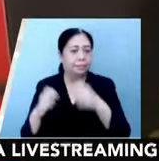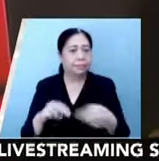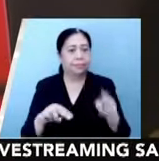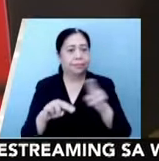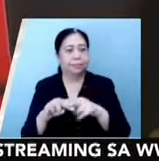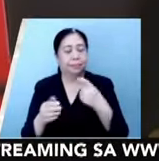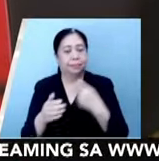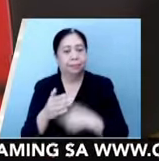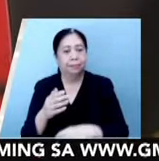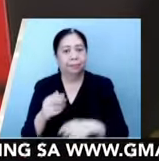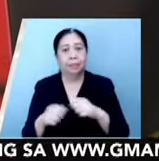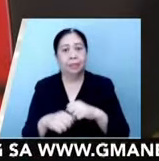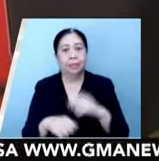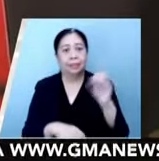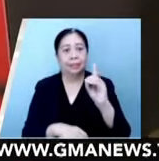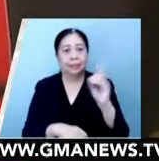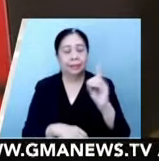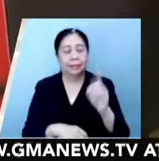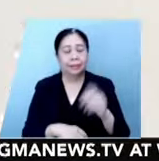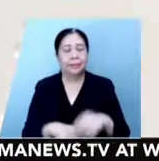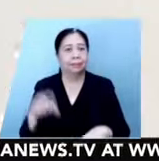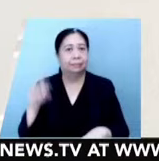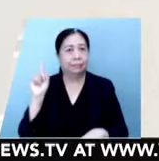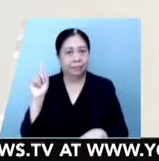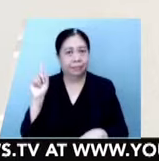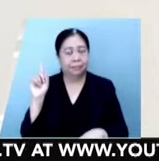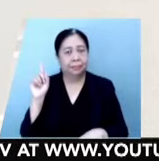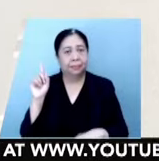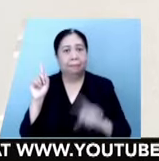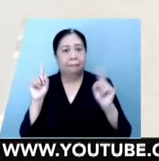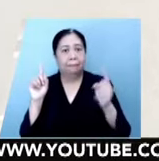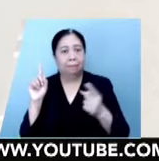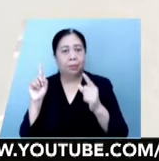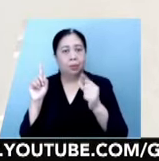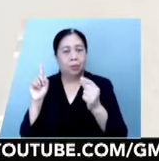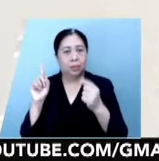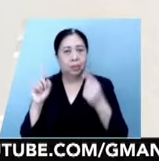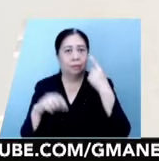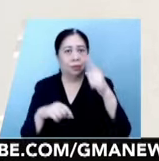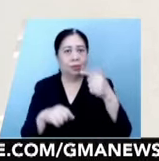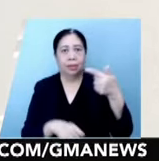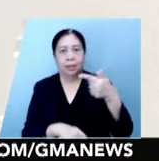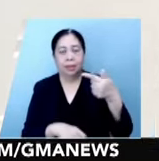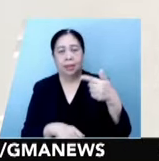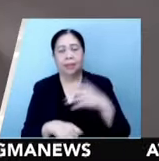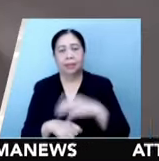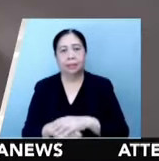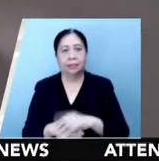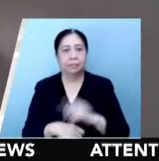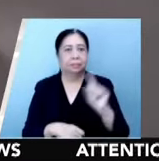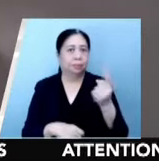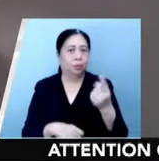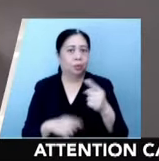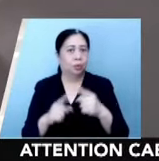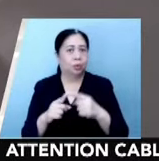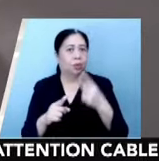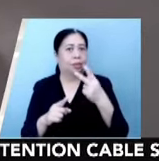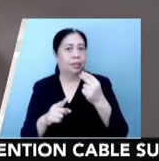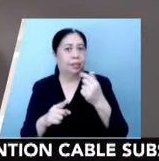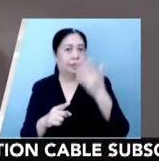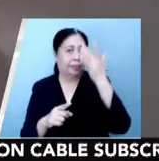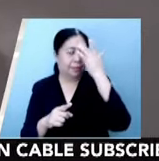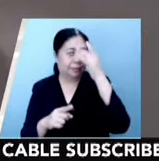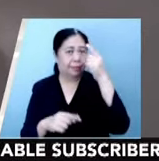kada litro ng diesel. Hanggang piso at 20 sentimo naman sa gasolina. At hanggang piso at 30 sentimo